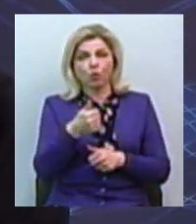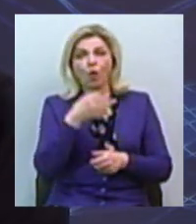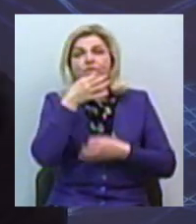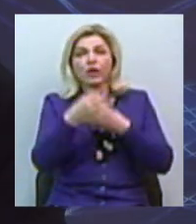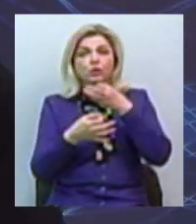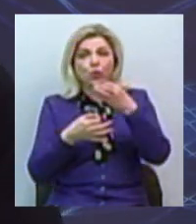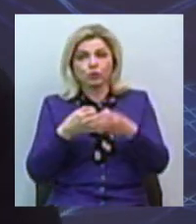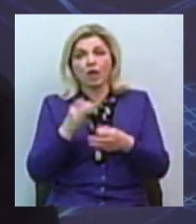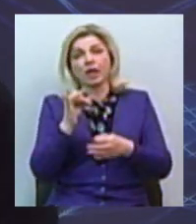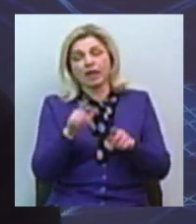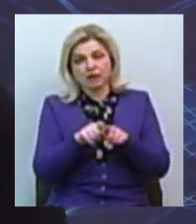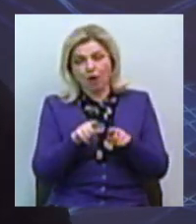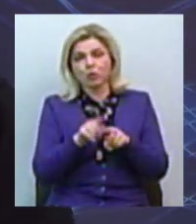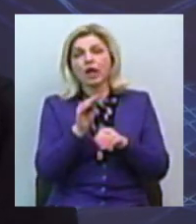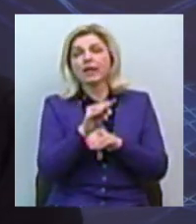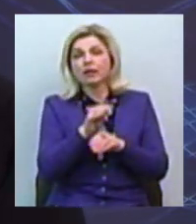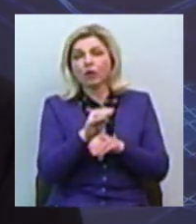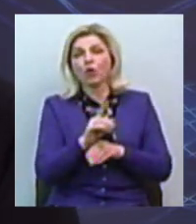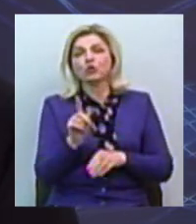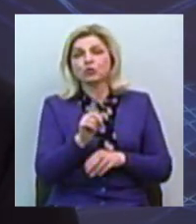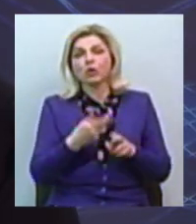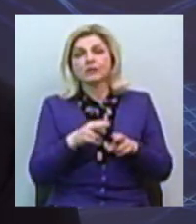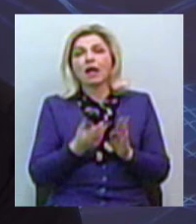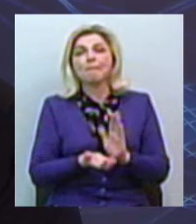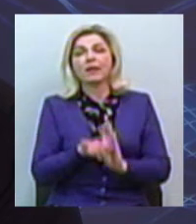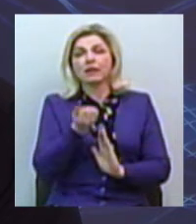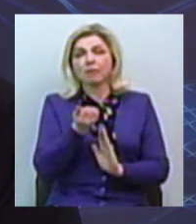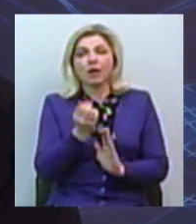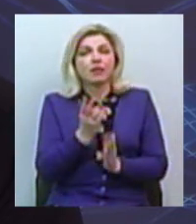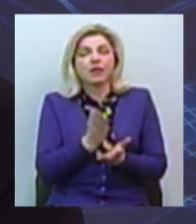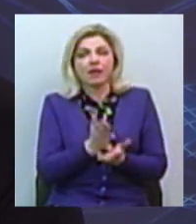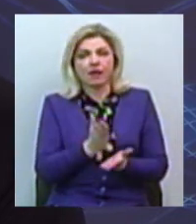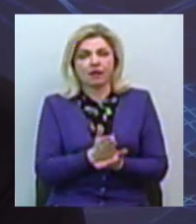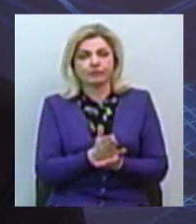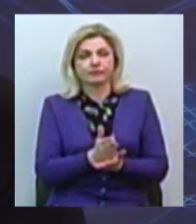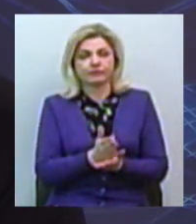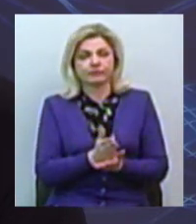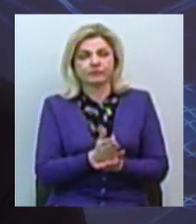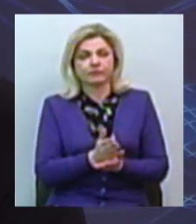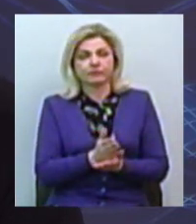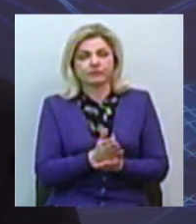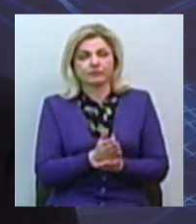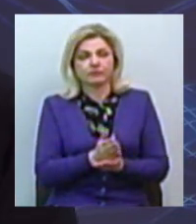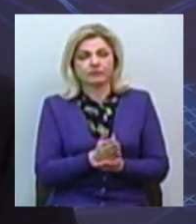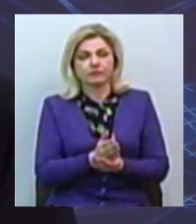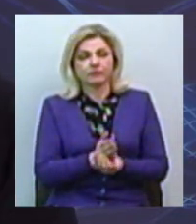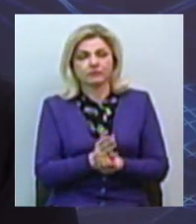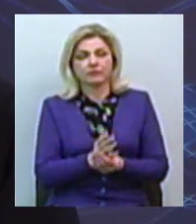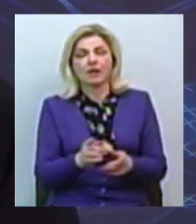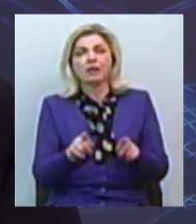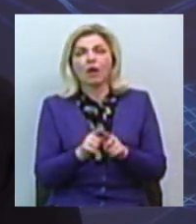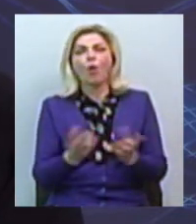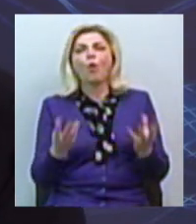теж критику з того боку, що ця підтримка не є, скажімо так, настільки